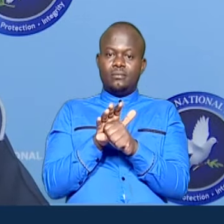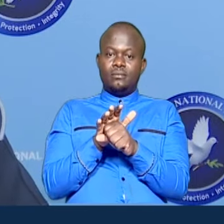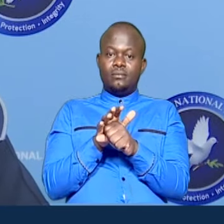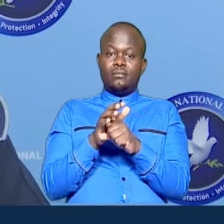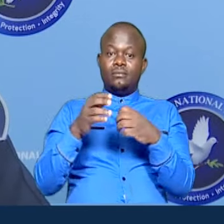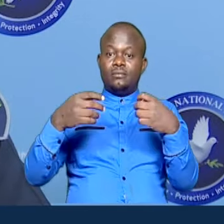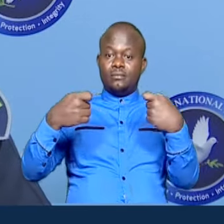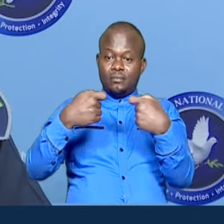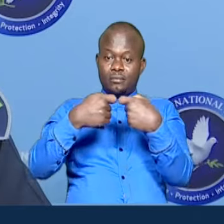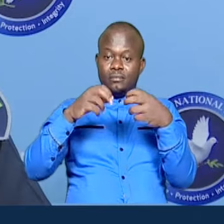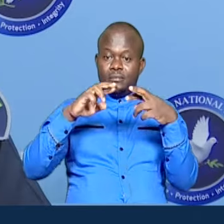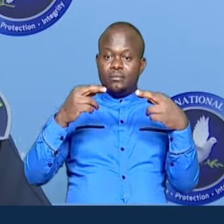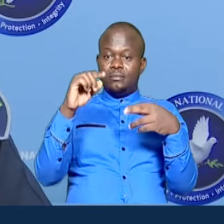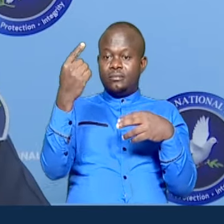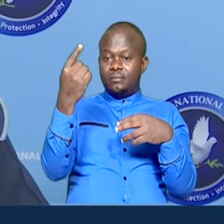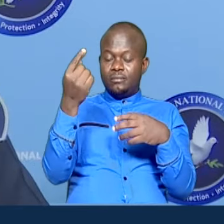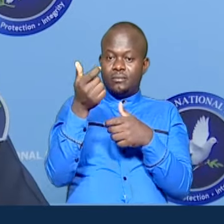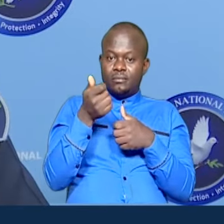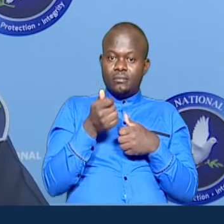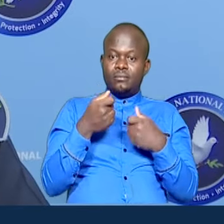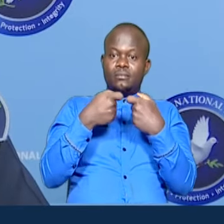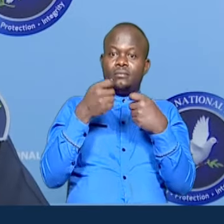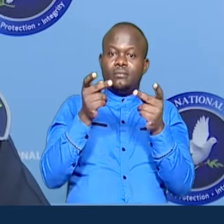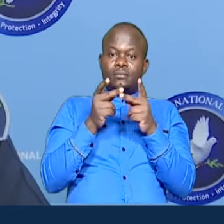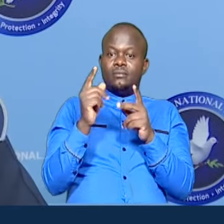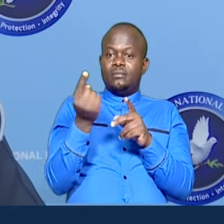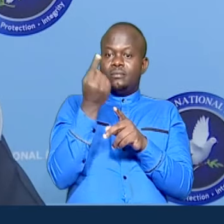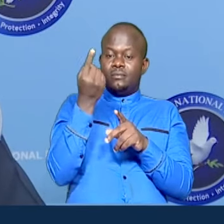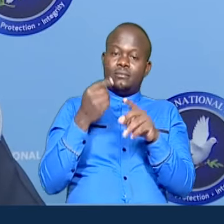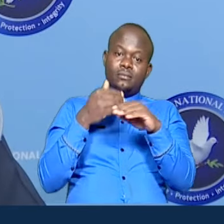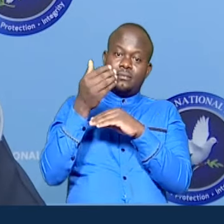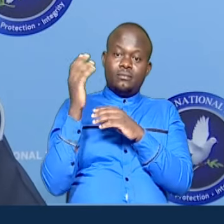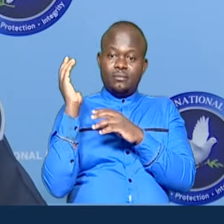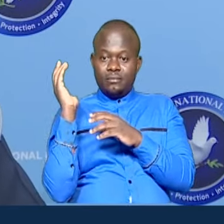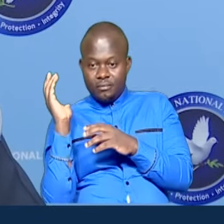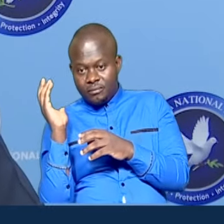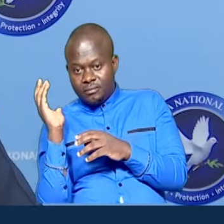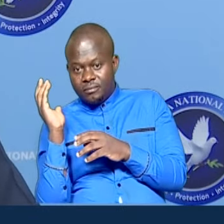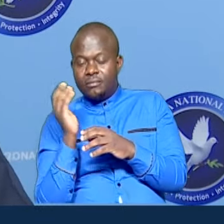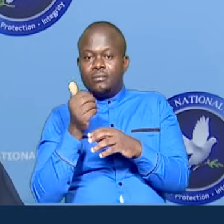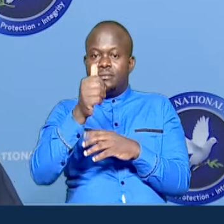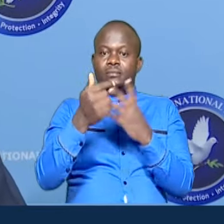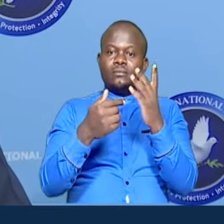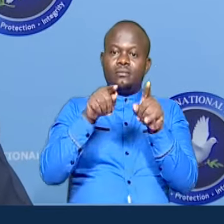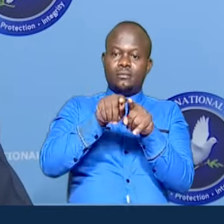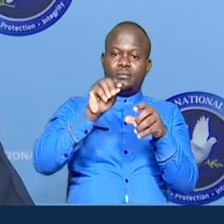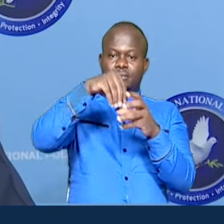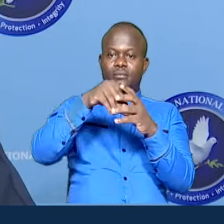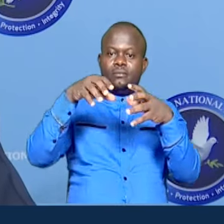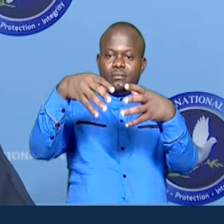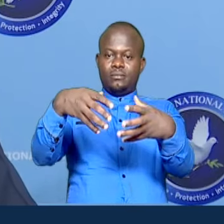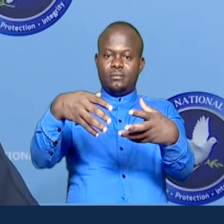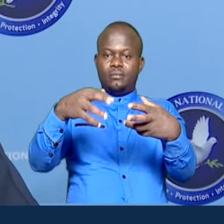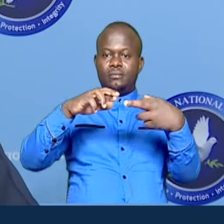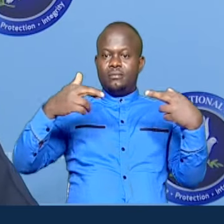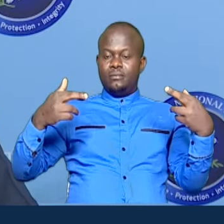rumwe rukurura amashanyarazi ahantu hamwe, noneho rukaremererwa n'umuriro. Ibyo nabyo tubishyira muri kategori y'insinga